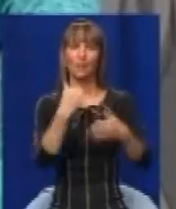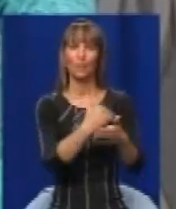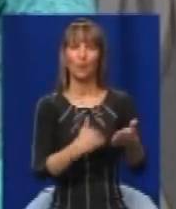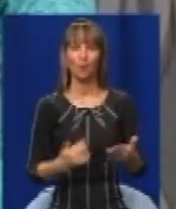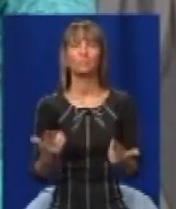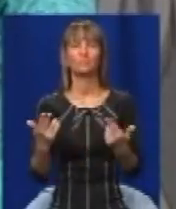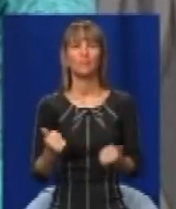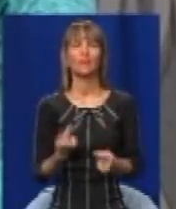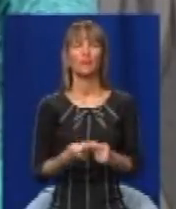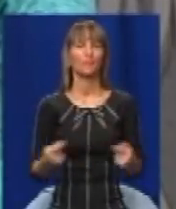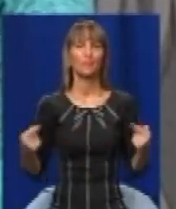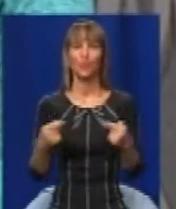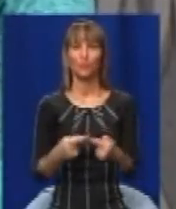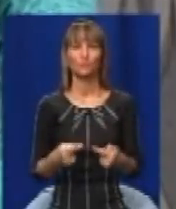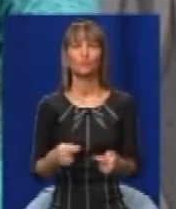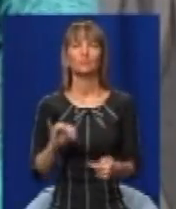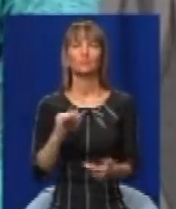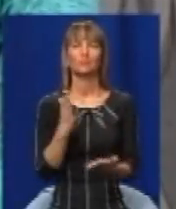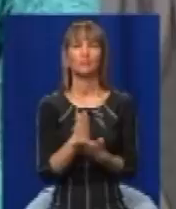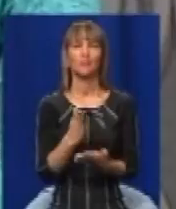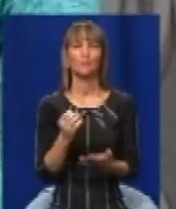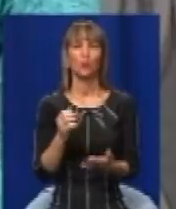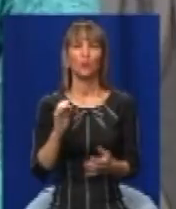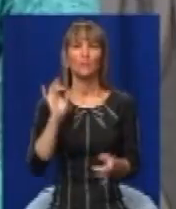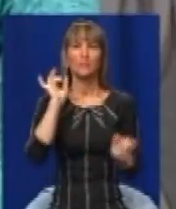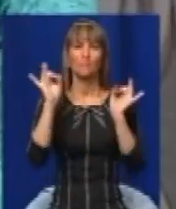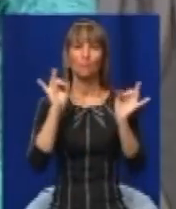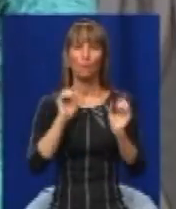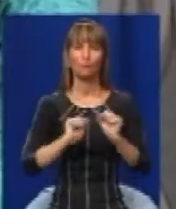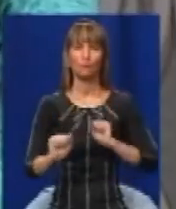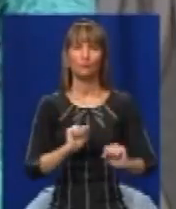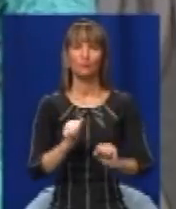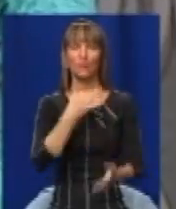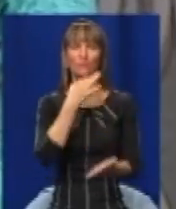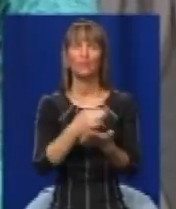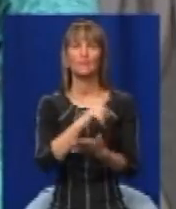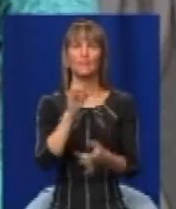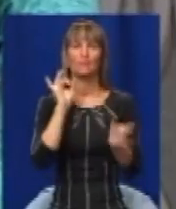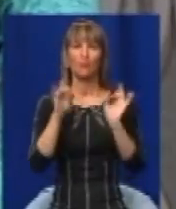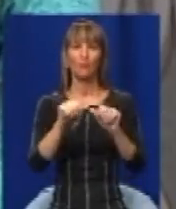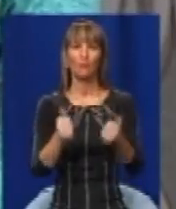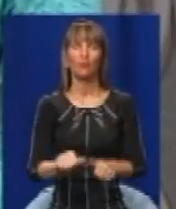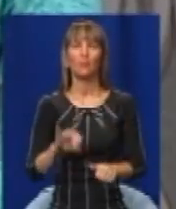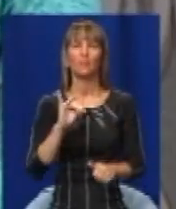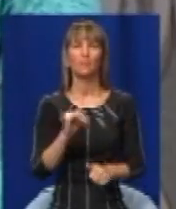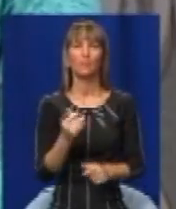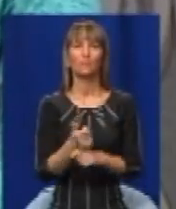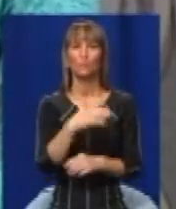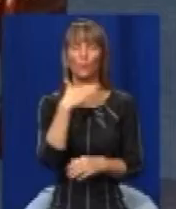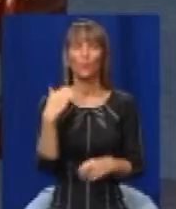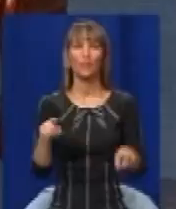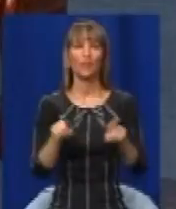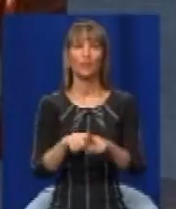Так, звичайно, це абсолютно вірно. Також є ще такі звукорежисери, котрі відповідають за звукове оформлення. Ну і, власне, дуже багато